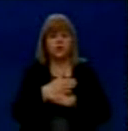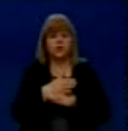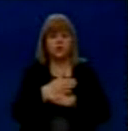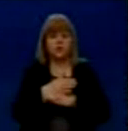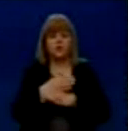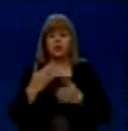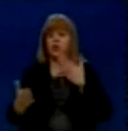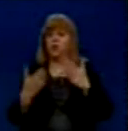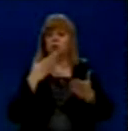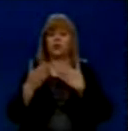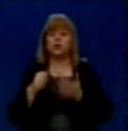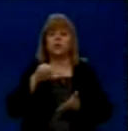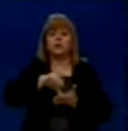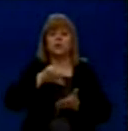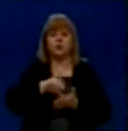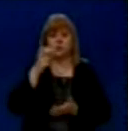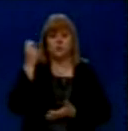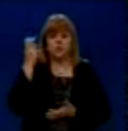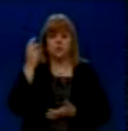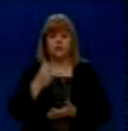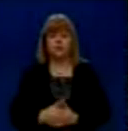me një konferencë qendrore në Prishtinë.